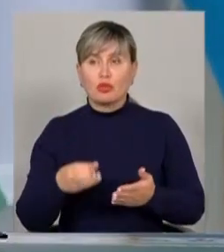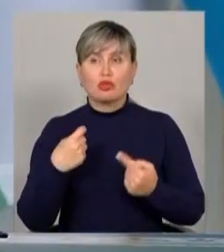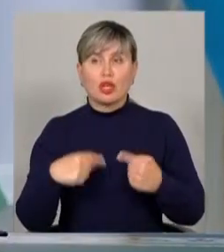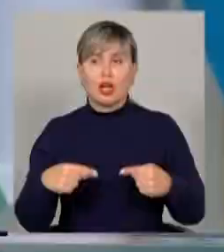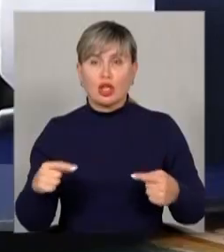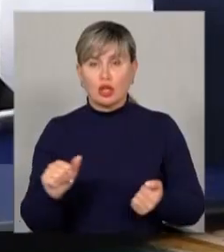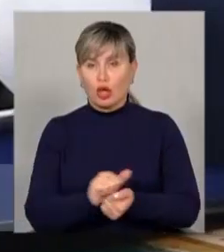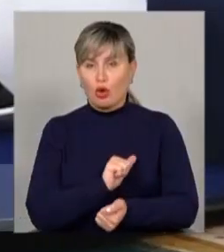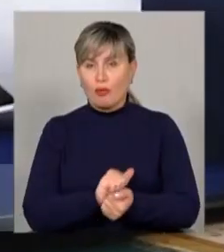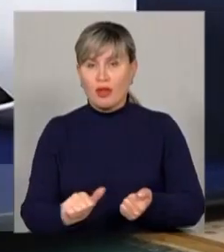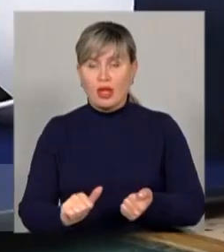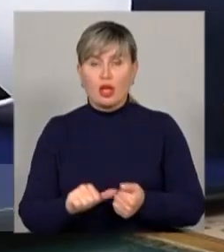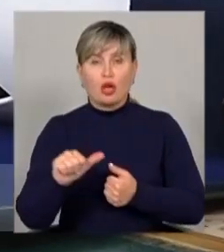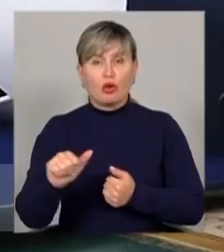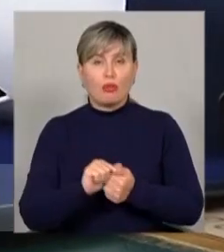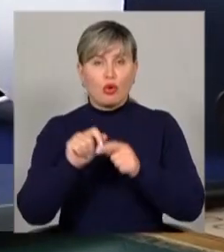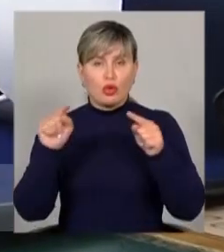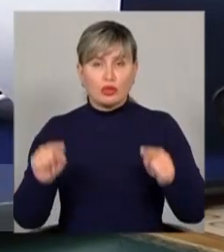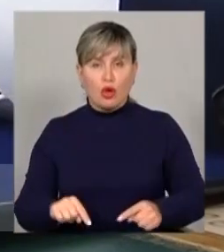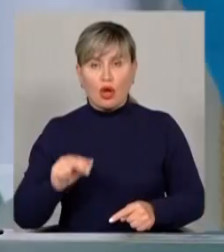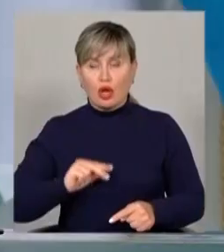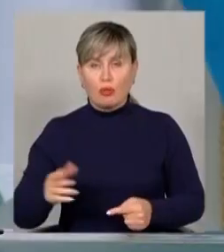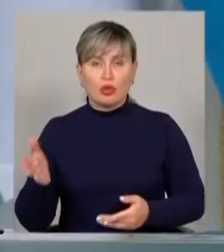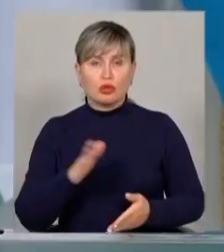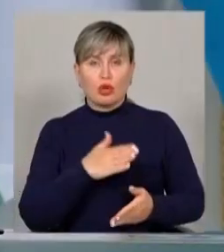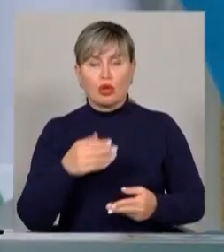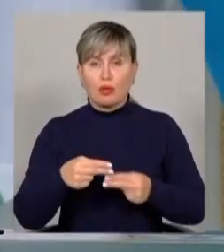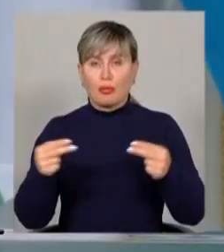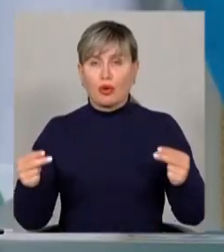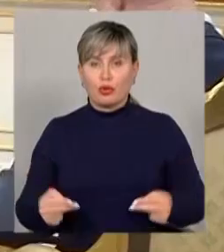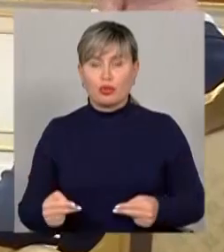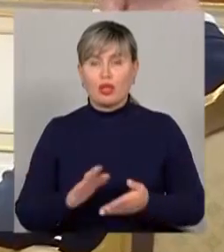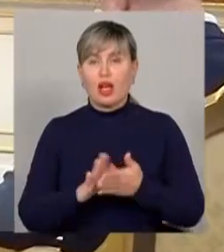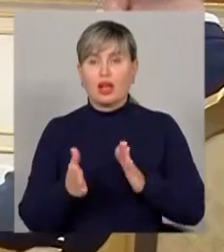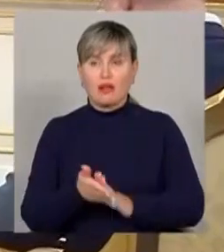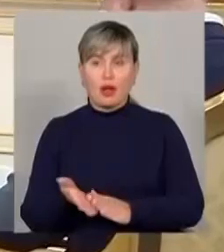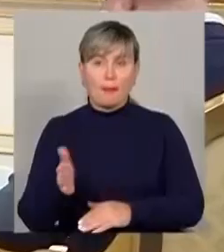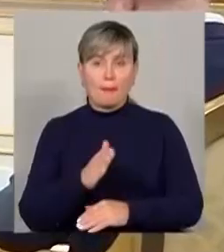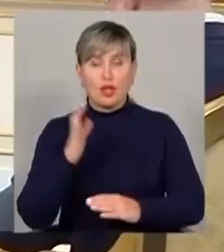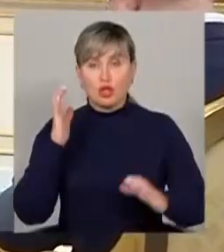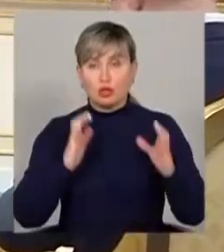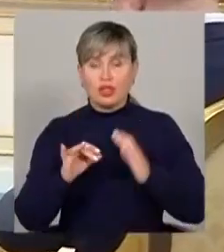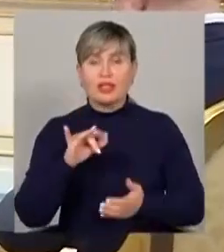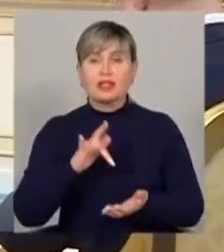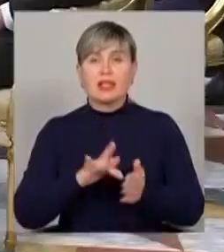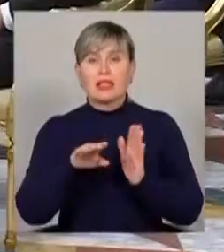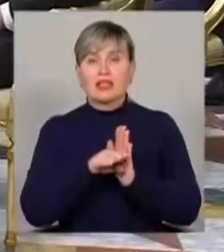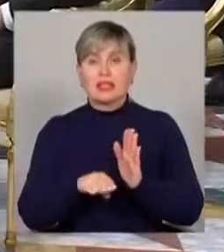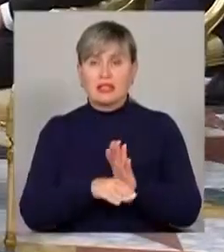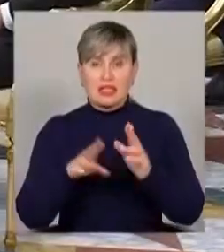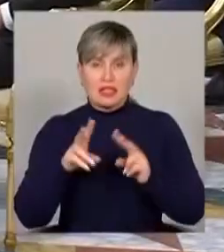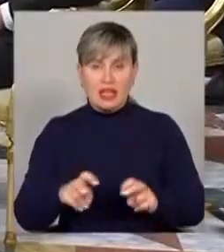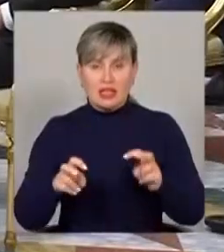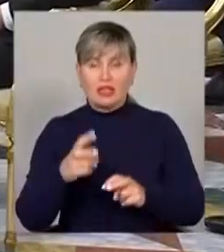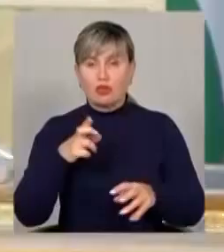важных документов. Помимо декларации о союзничестве, стороны скрепили подписями меморандум между институтом и центром стратегических исследований